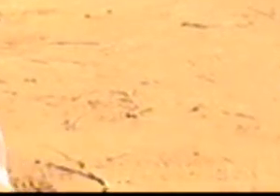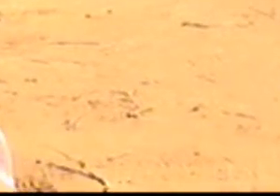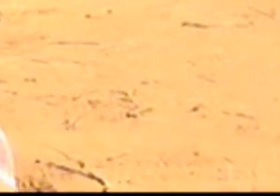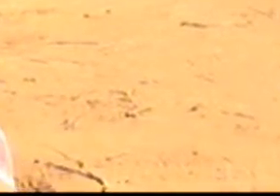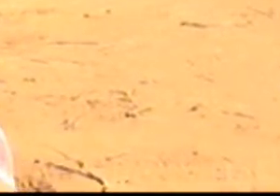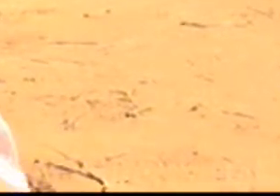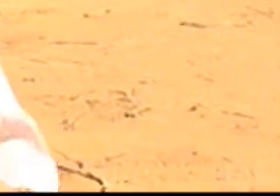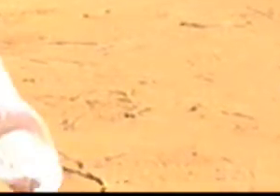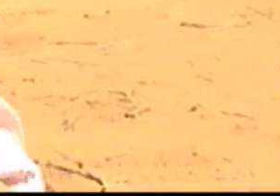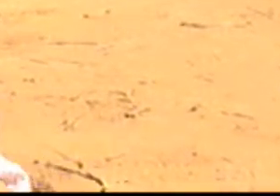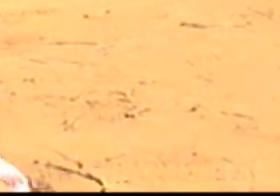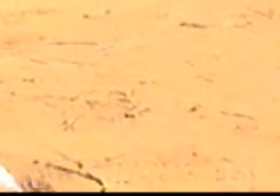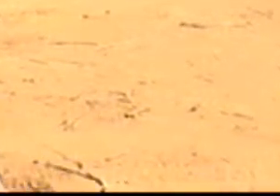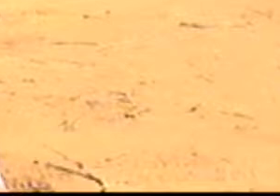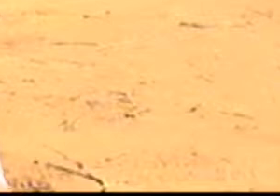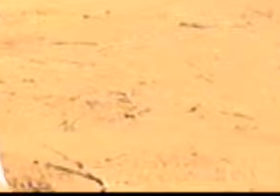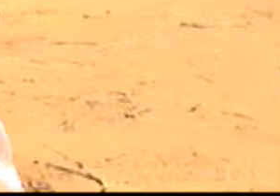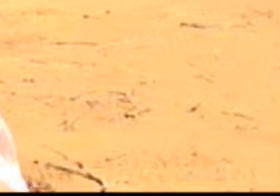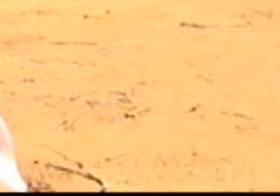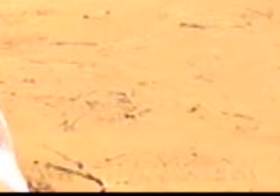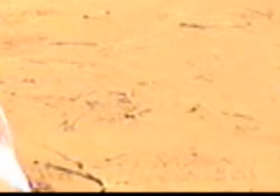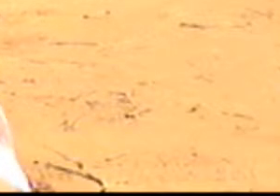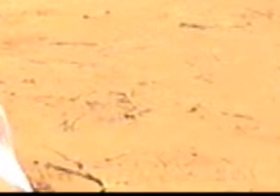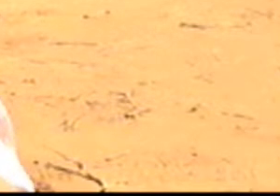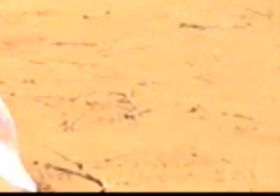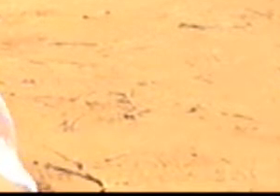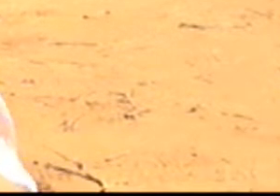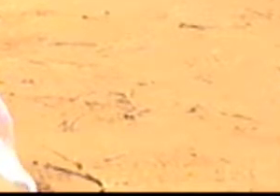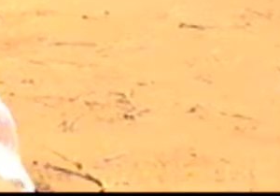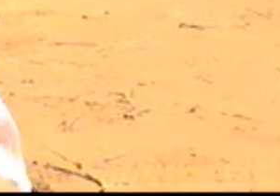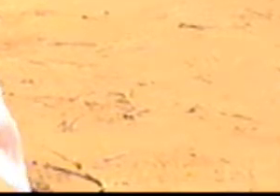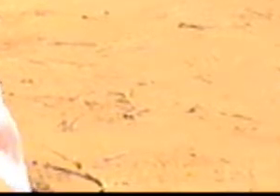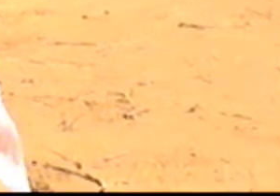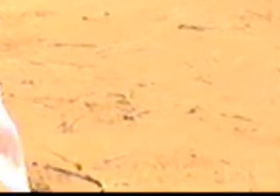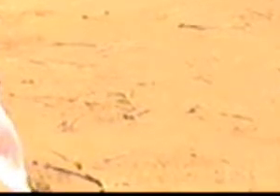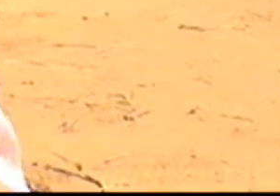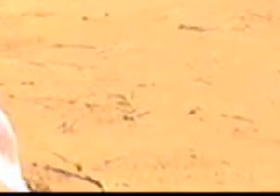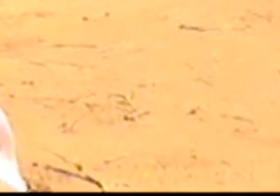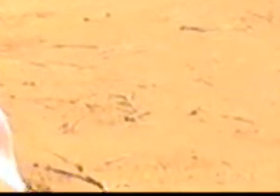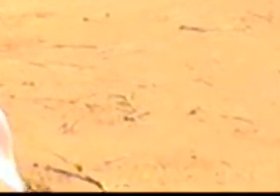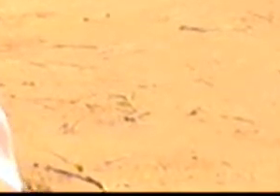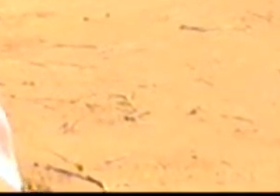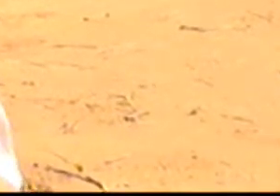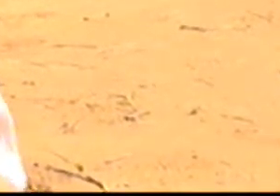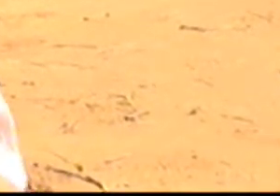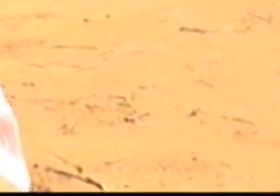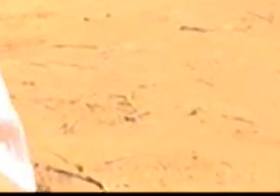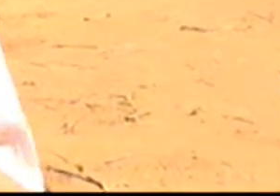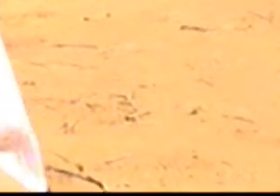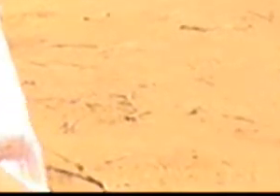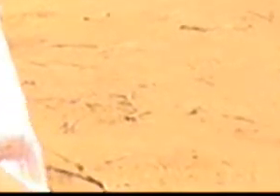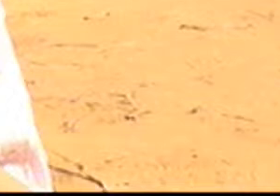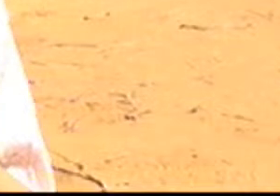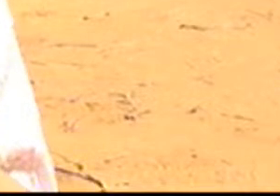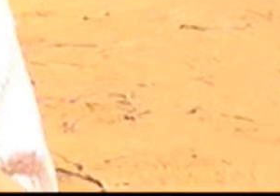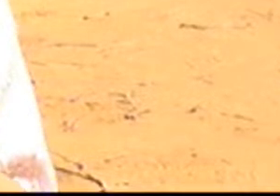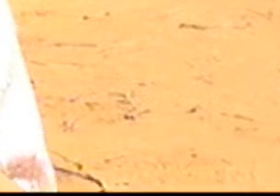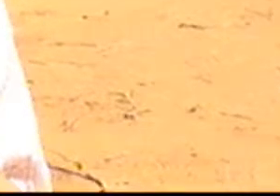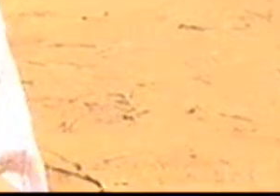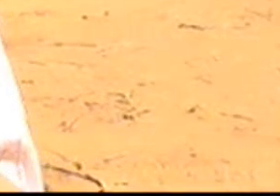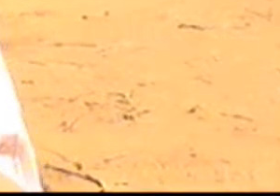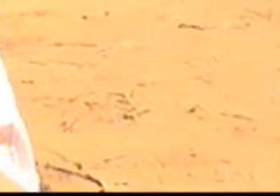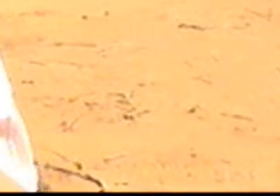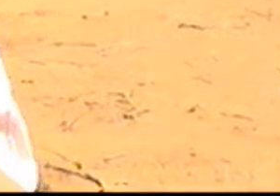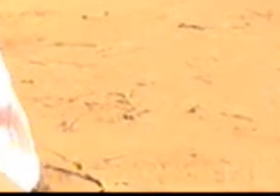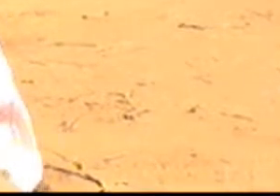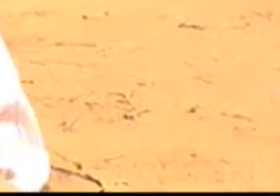fedha katika jambo lolote tu, angeweza kusema tunaanzisha kiwanda kidogo, angeweza kusema tunapeleka dispensary, lakini hii inaonyesha